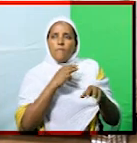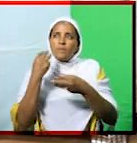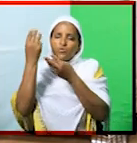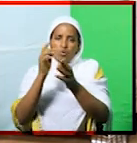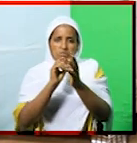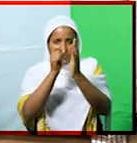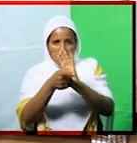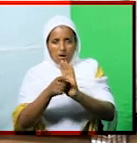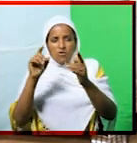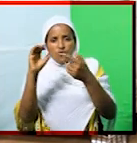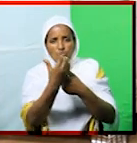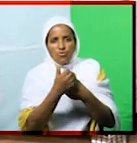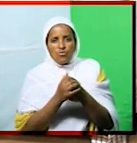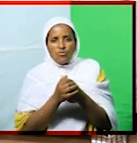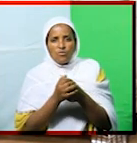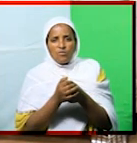እንደተመሰለው